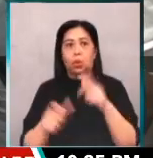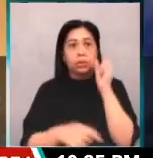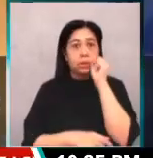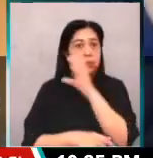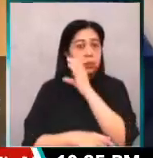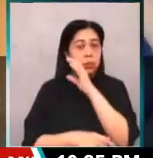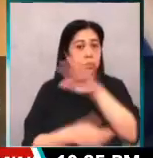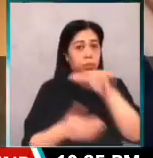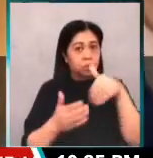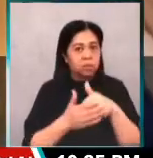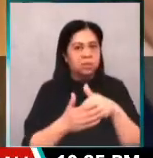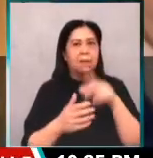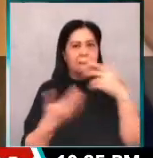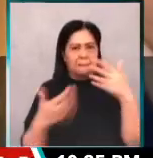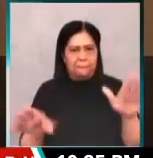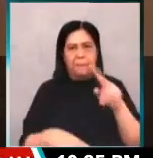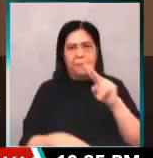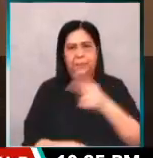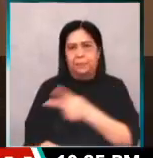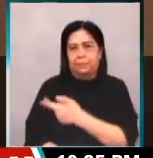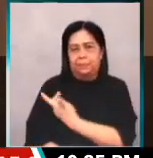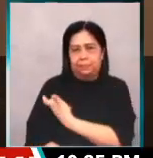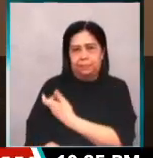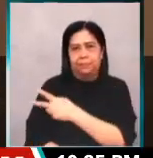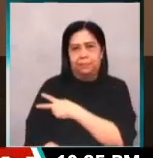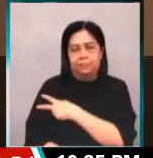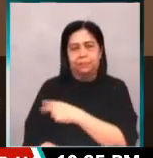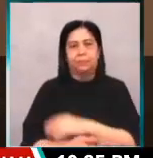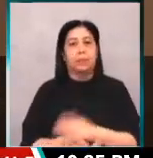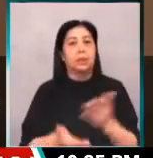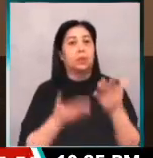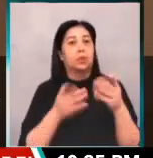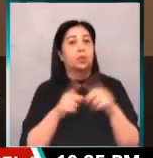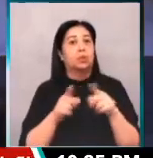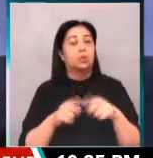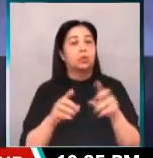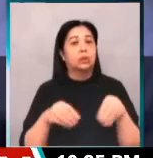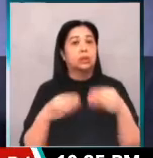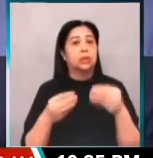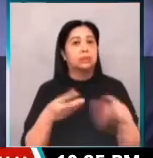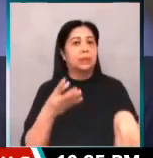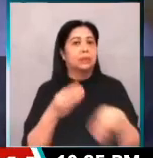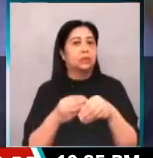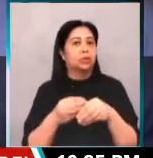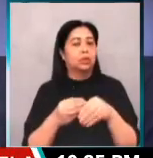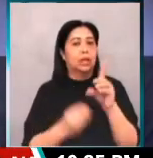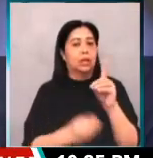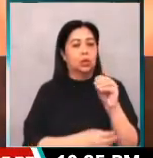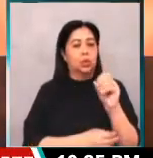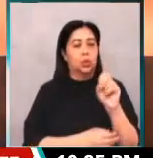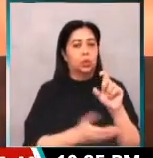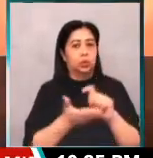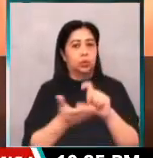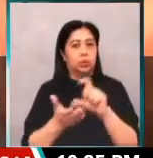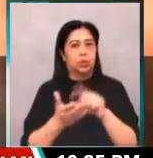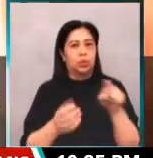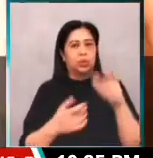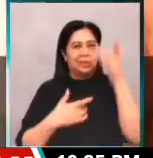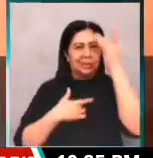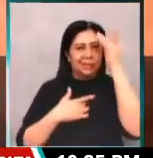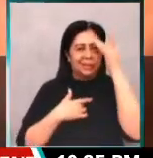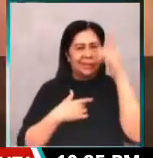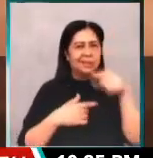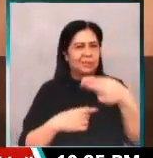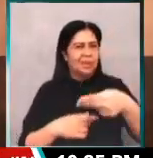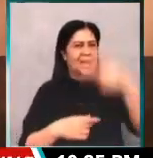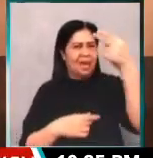second dose na. Inirerekomenda rin ng mga eksperto na bigyan ng additional dose ang mga immunocompromised dahil mataas daw ang